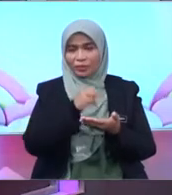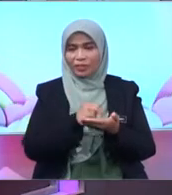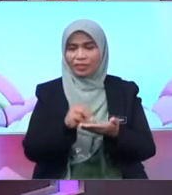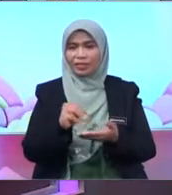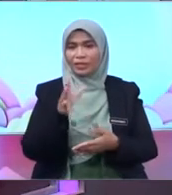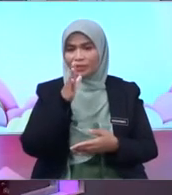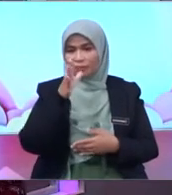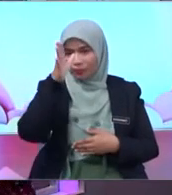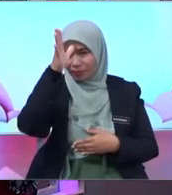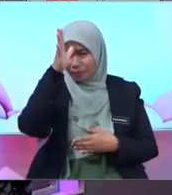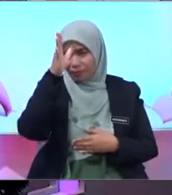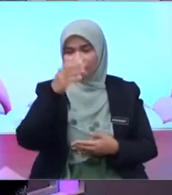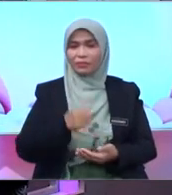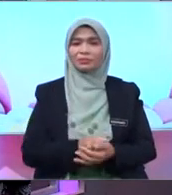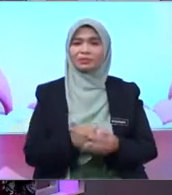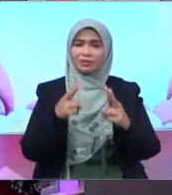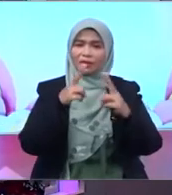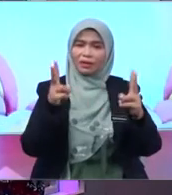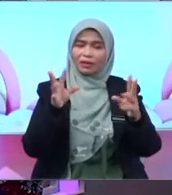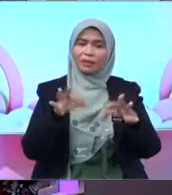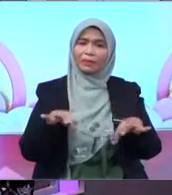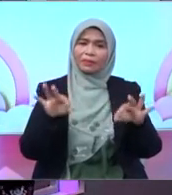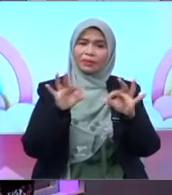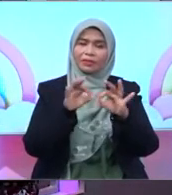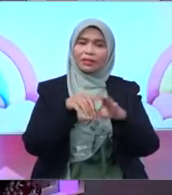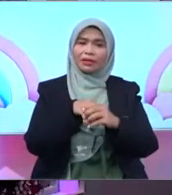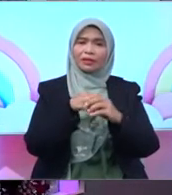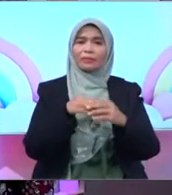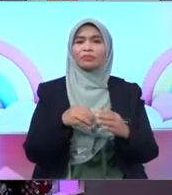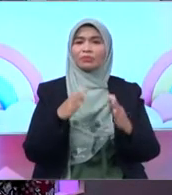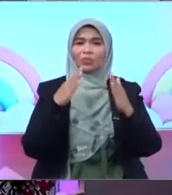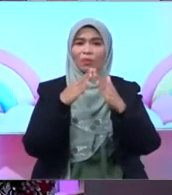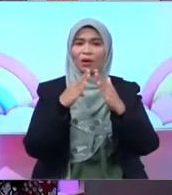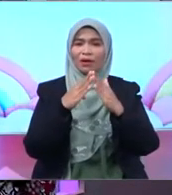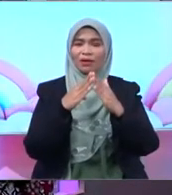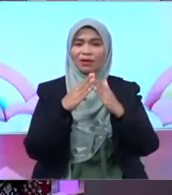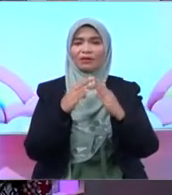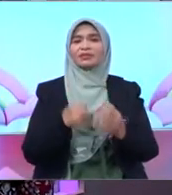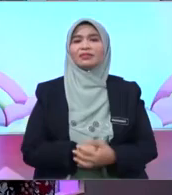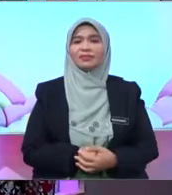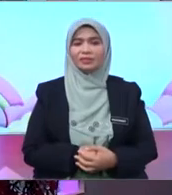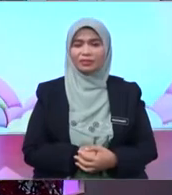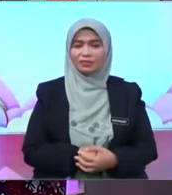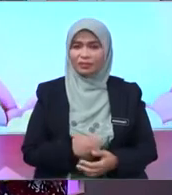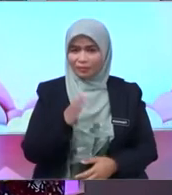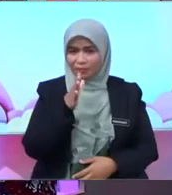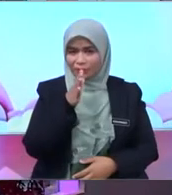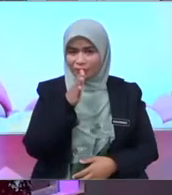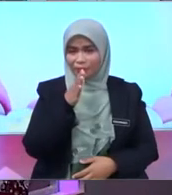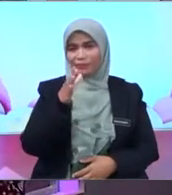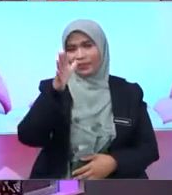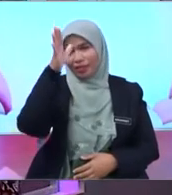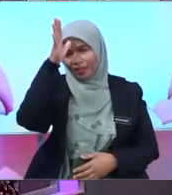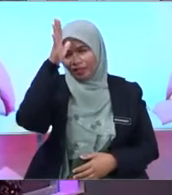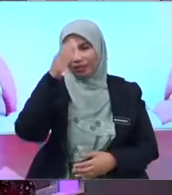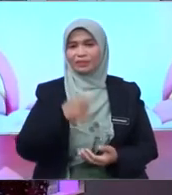baper sangat penting dalam sebuah rumah betah kayak meja make kita beri tengok Pilih ibu dan ayah kita swap